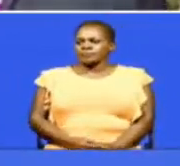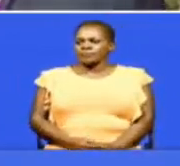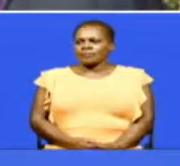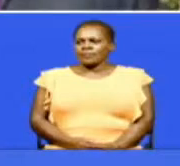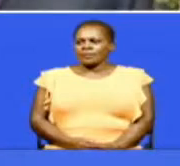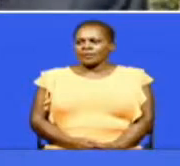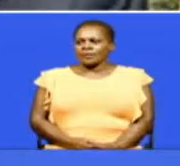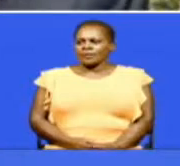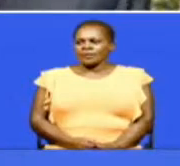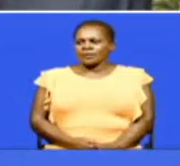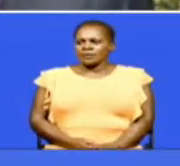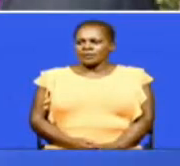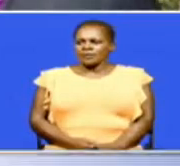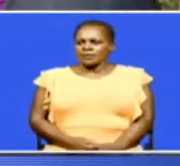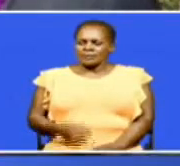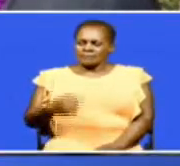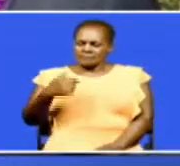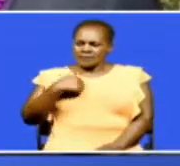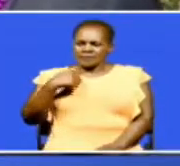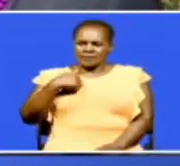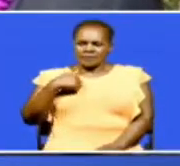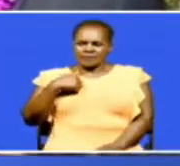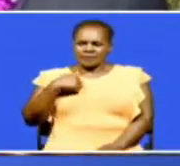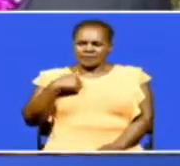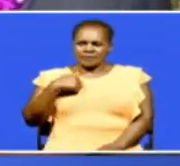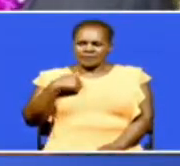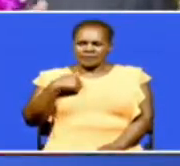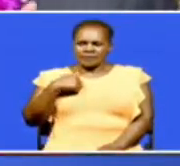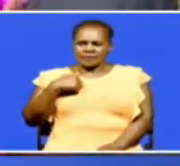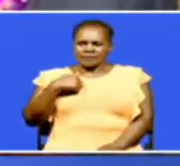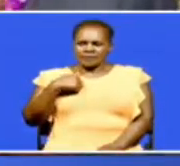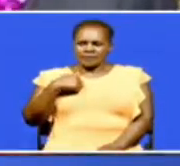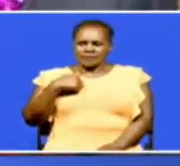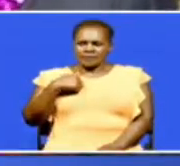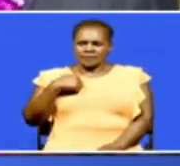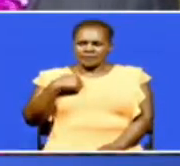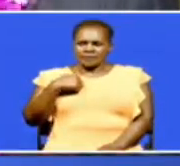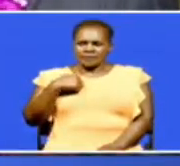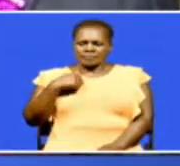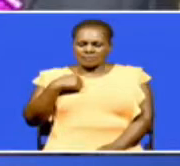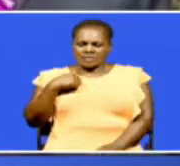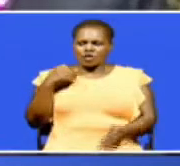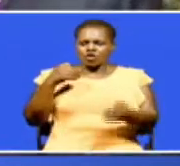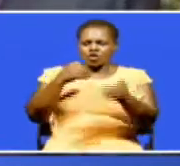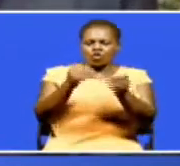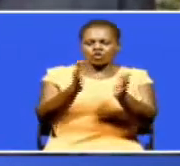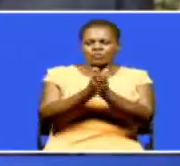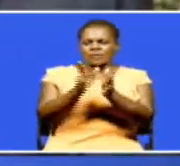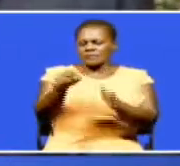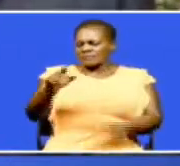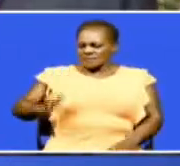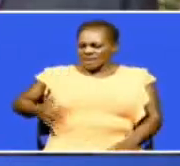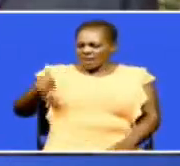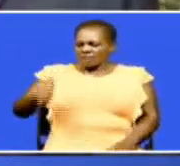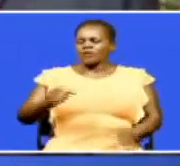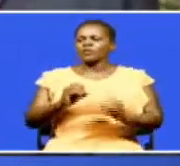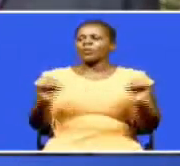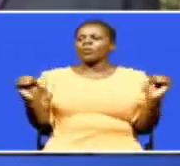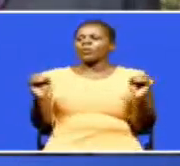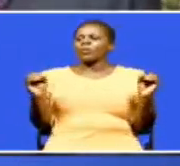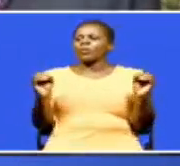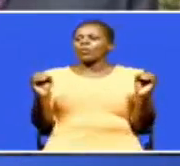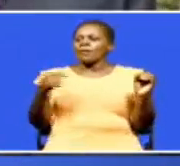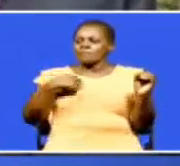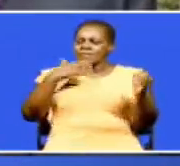So ndio nikasikia he pulled me towards him because of his selflessness.